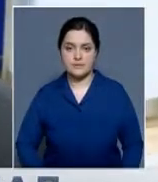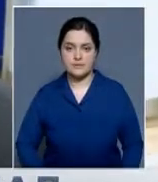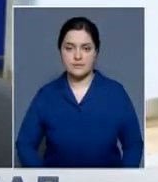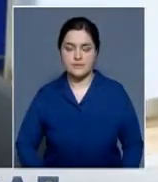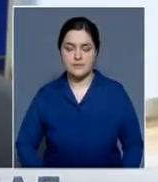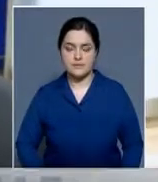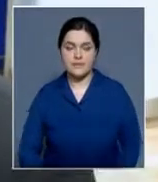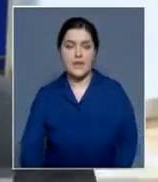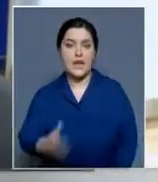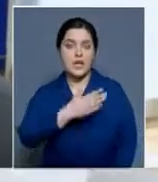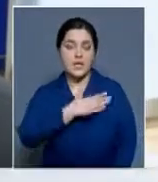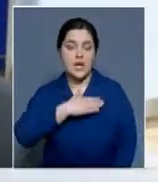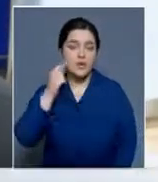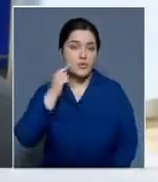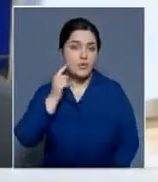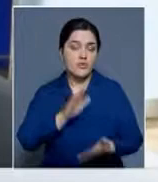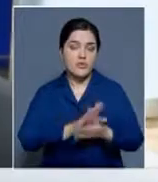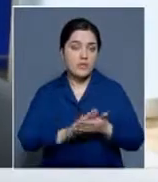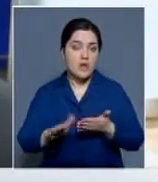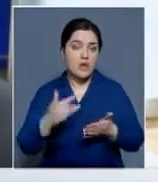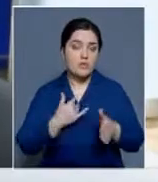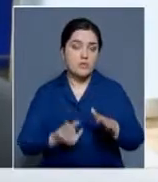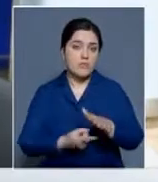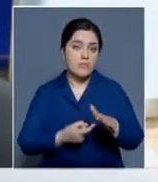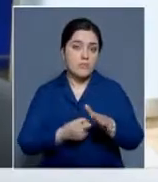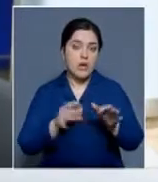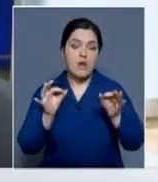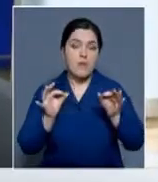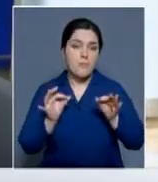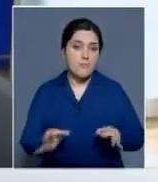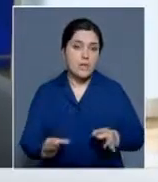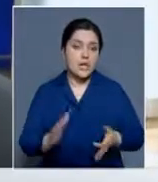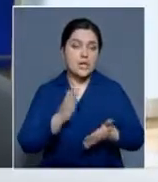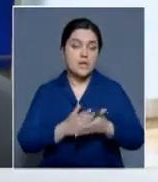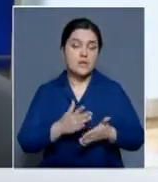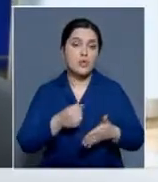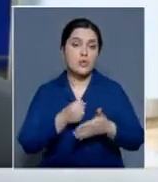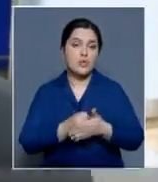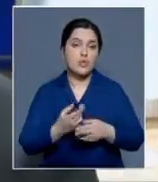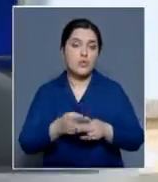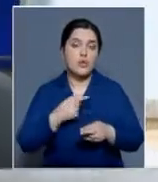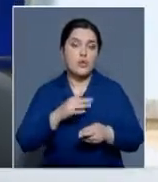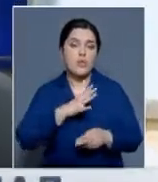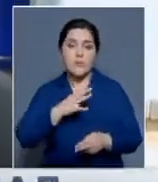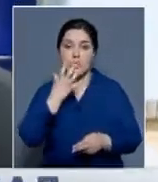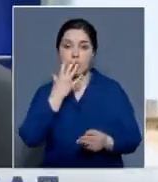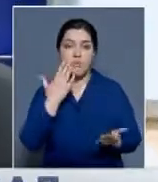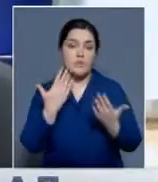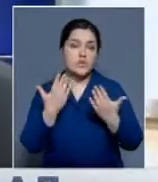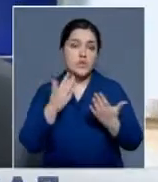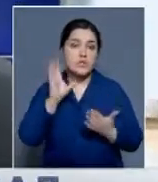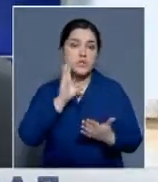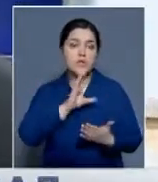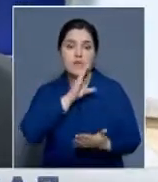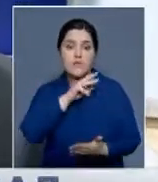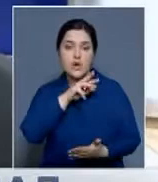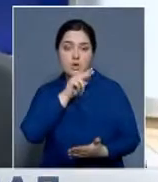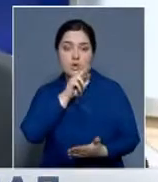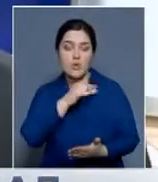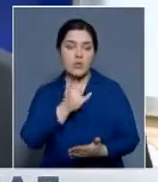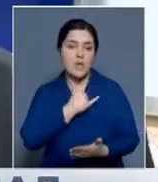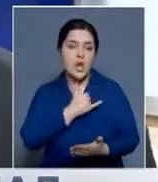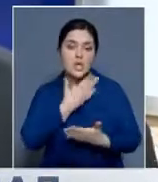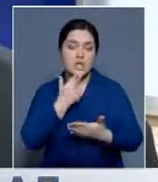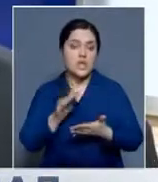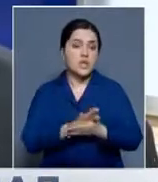Наша совесть чиста, потому что расследование ведется объективно и беспристрастно. До этого у нас были теплые отношения с Северной Кореей, поэтому у нас нет